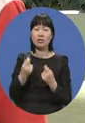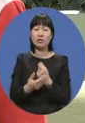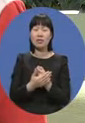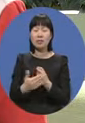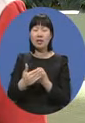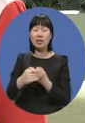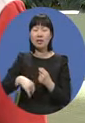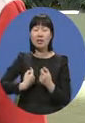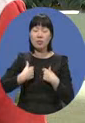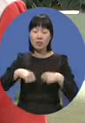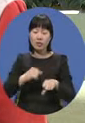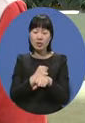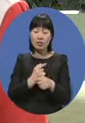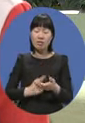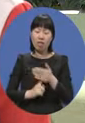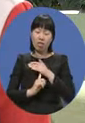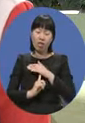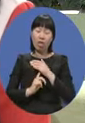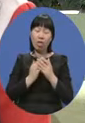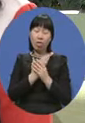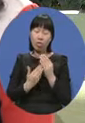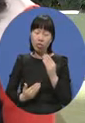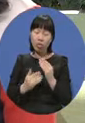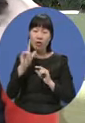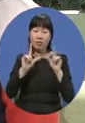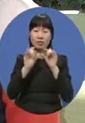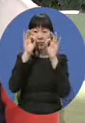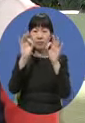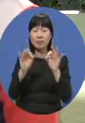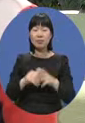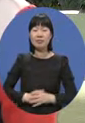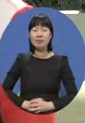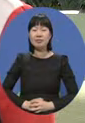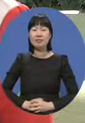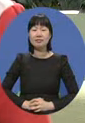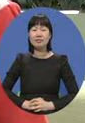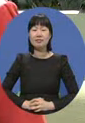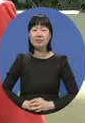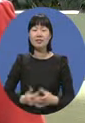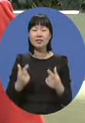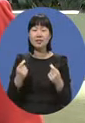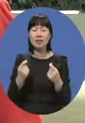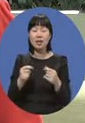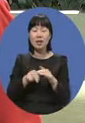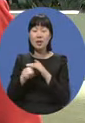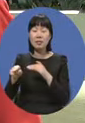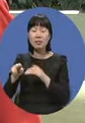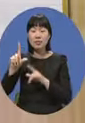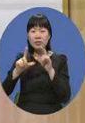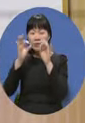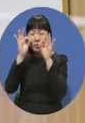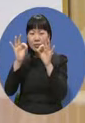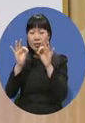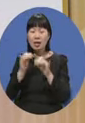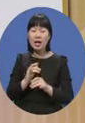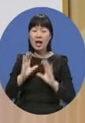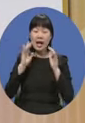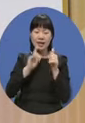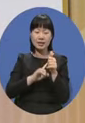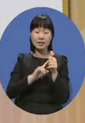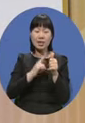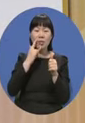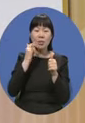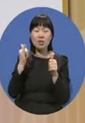그래서 자포자기하고 의욕이 이제 없어 보이는 이제 유형들이 볼 수가 있고요 이런 회피형을 보이는 아이들 같은 경우에 부모님이